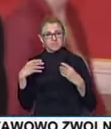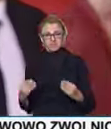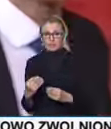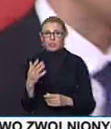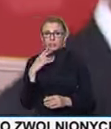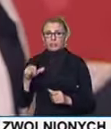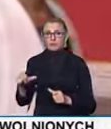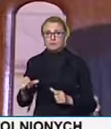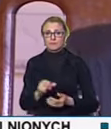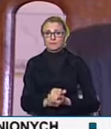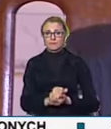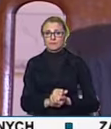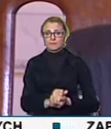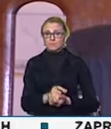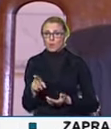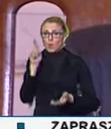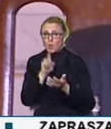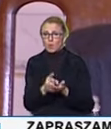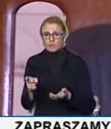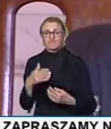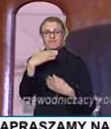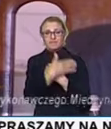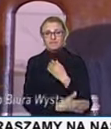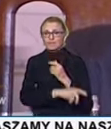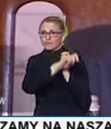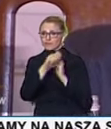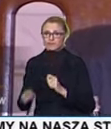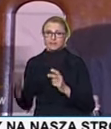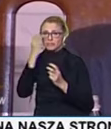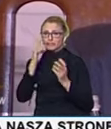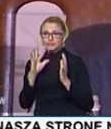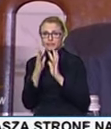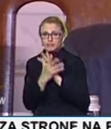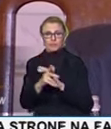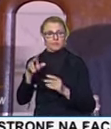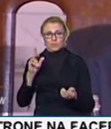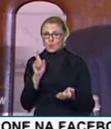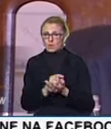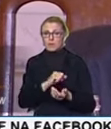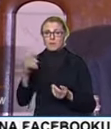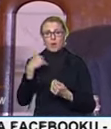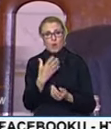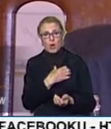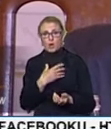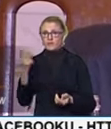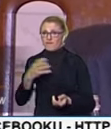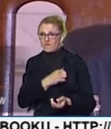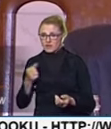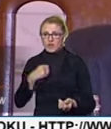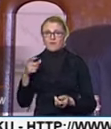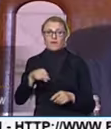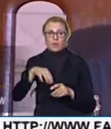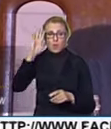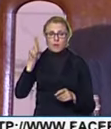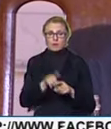tydzień. Udało nam się zakończyć naszą misję ewaluacyjną z pełnym powodzeniem. Gościli nas Państwo zarówno w Warszawie, jak i w Łodzi.